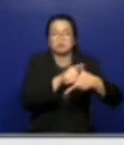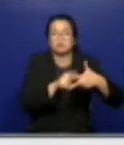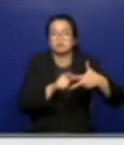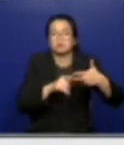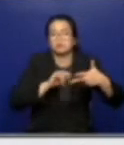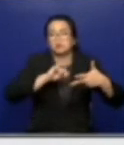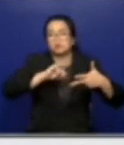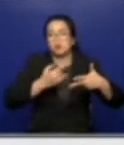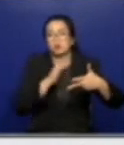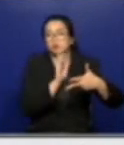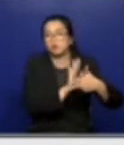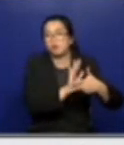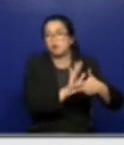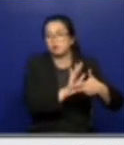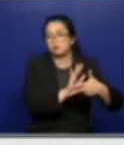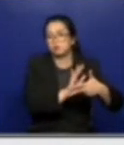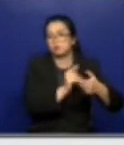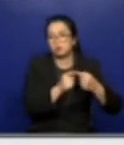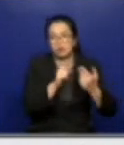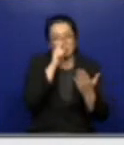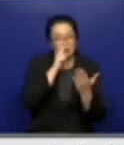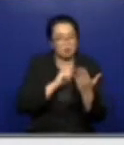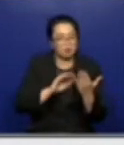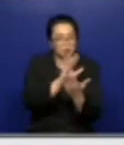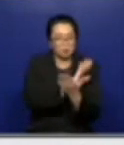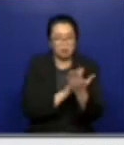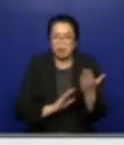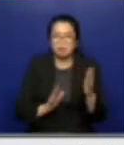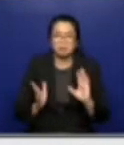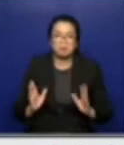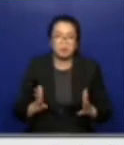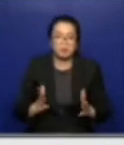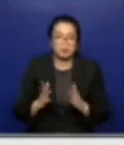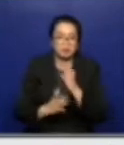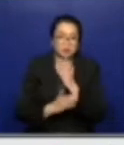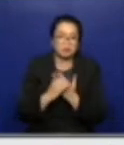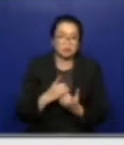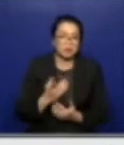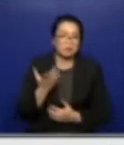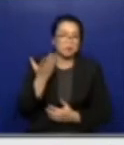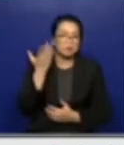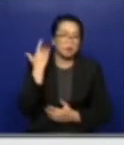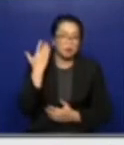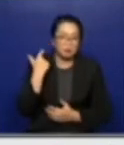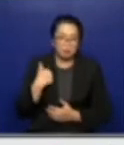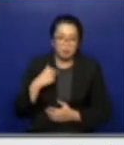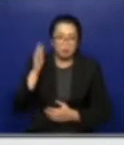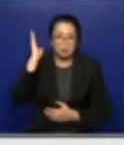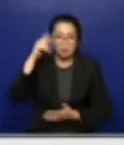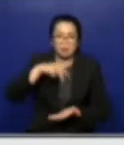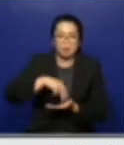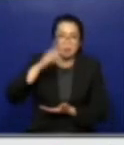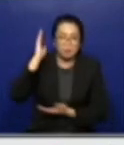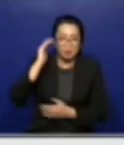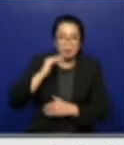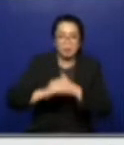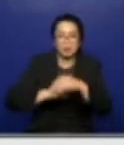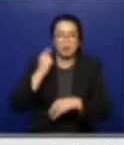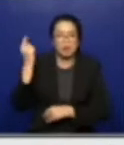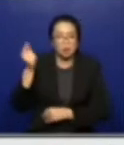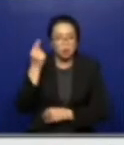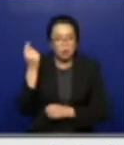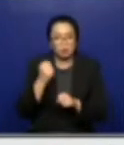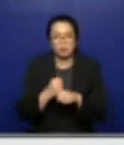ที่สิ่งที่เราต้องทำเมื่ออาทิตย์ก่อนเรามีการอภิปรายกันว่าเราจะพัฒนาการท่องเที่ยวอย่าง